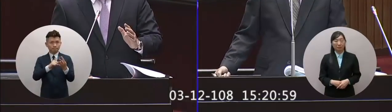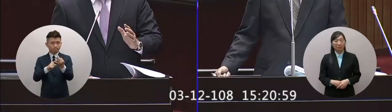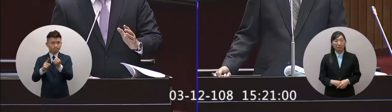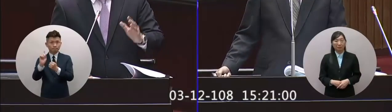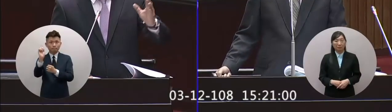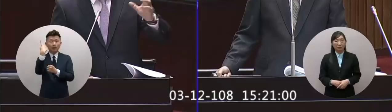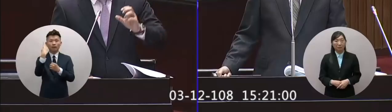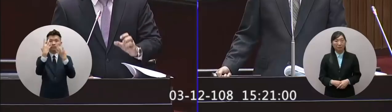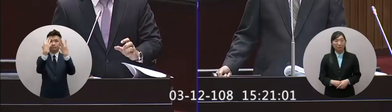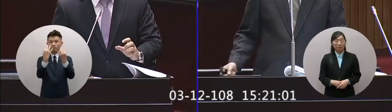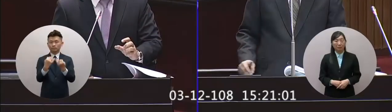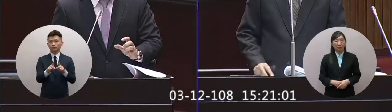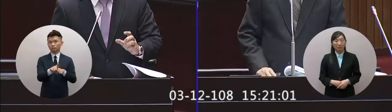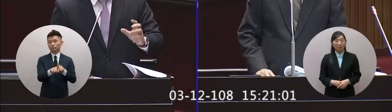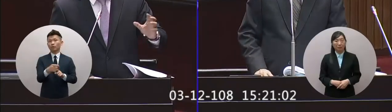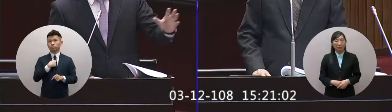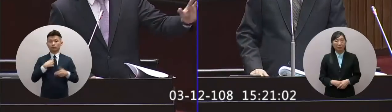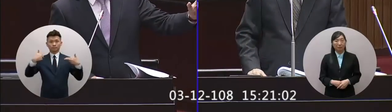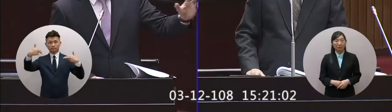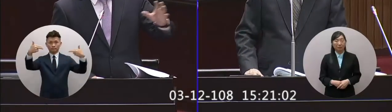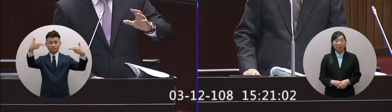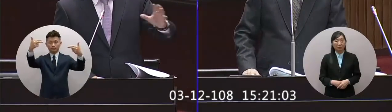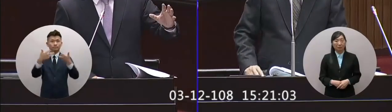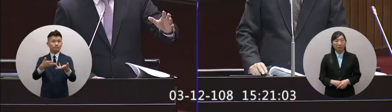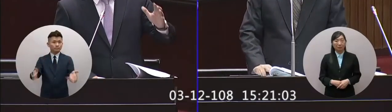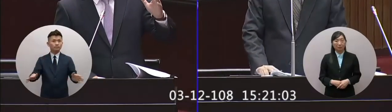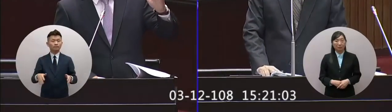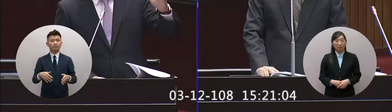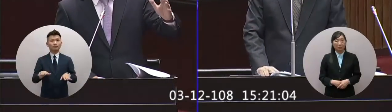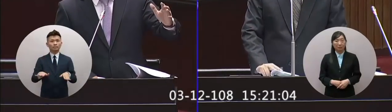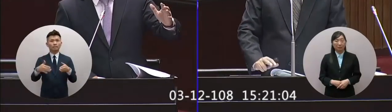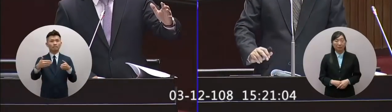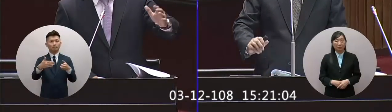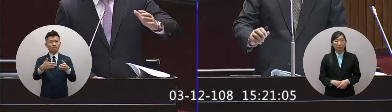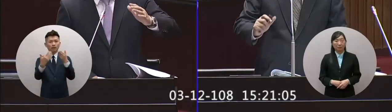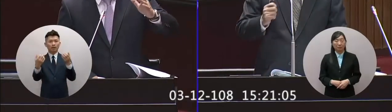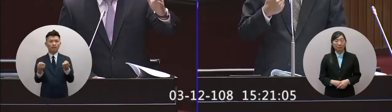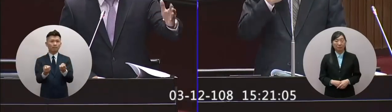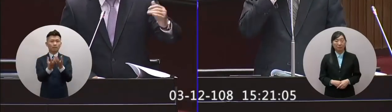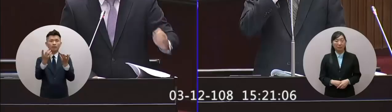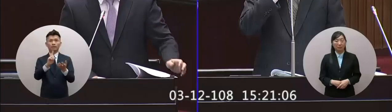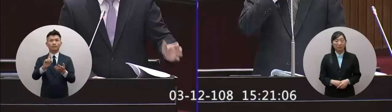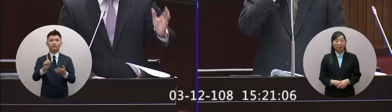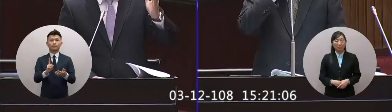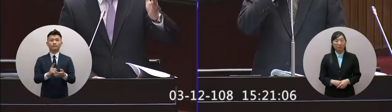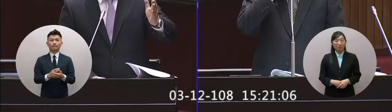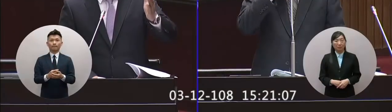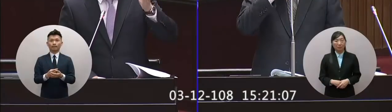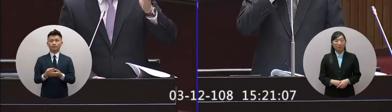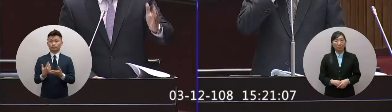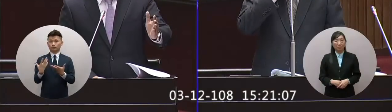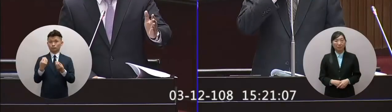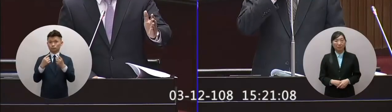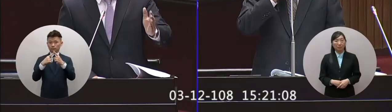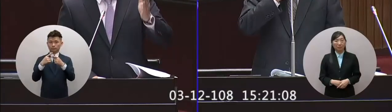据，我们有很多监视器，现在连很多交通事故啊都可以用无人机，所以我们还是要长期来走，还